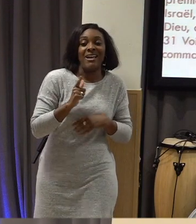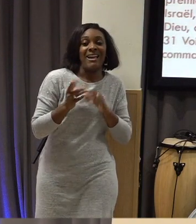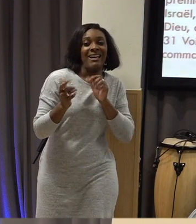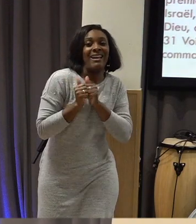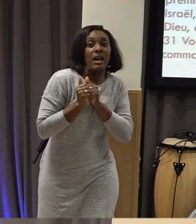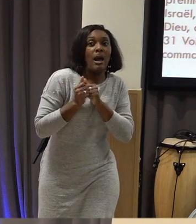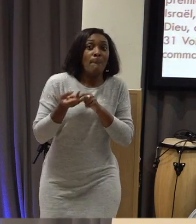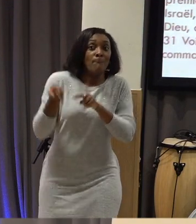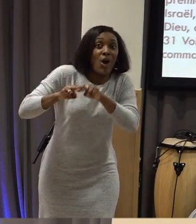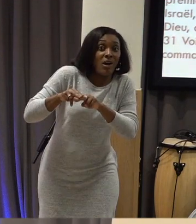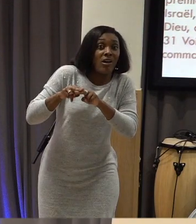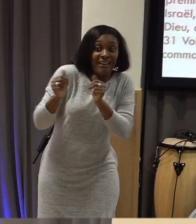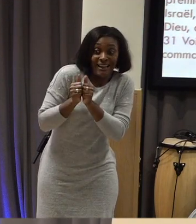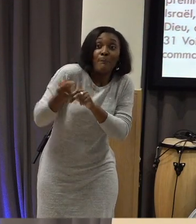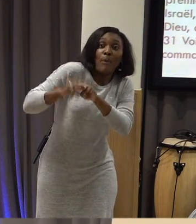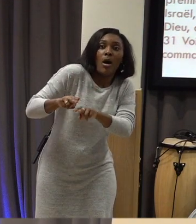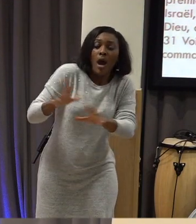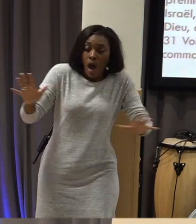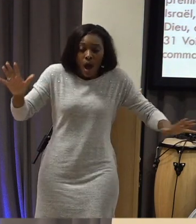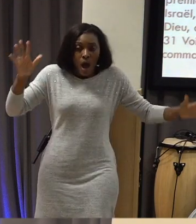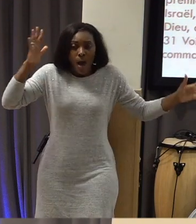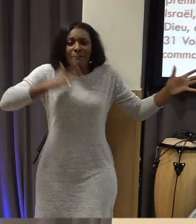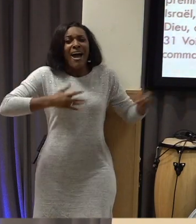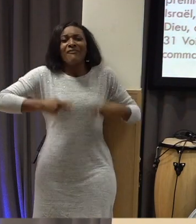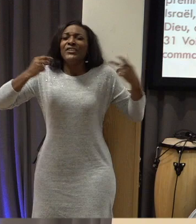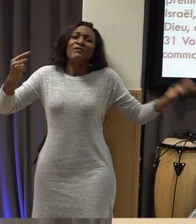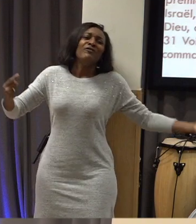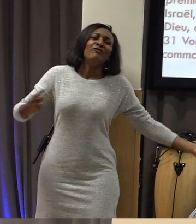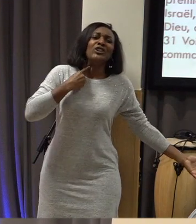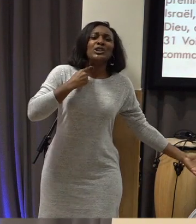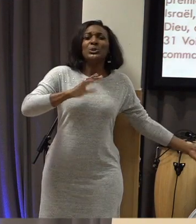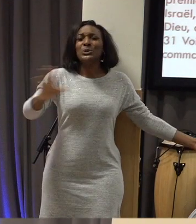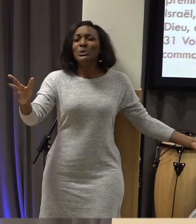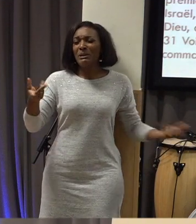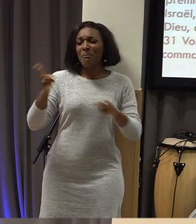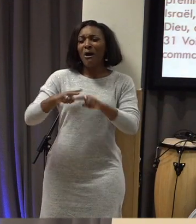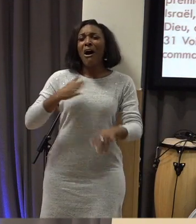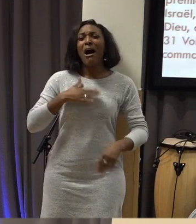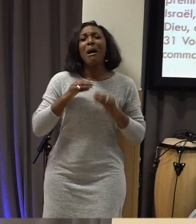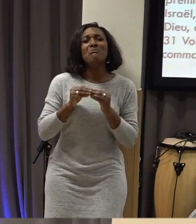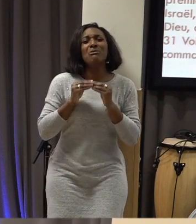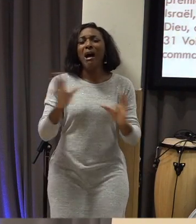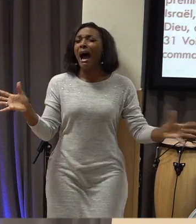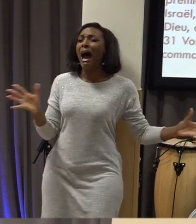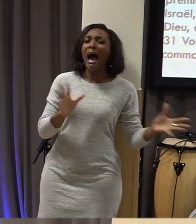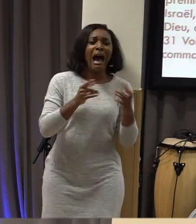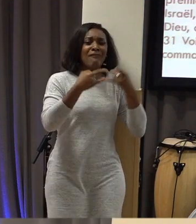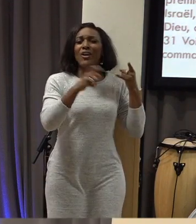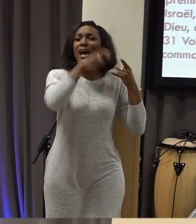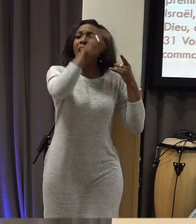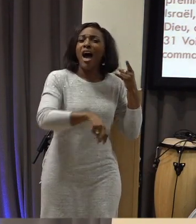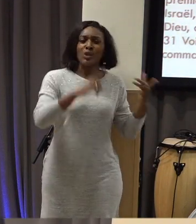mettre. Ils n'ont plus de sens à leur vie et ils finissent par sauter la vie. Parfois, il y a des gens